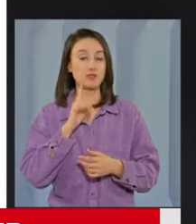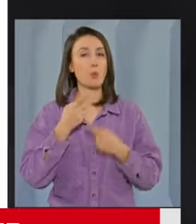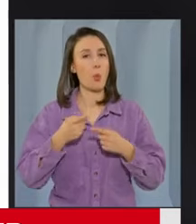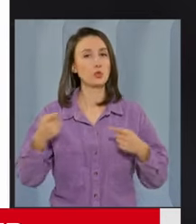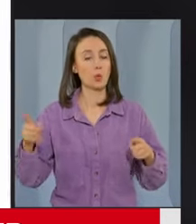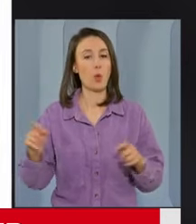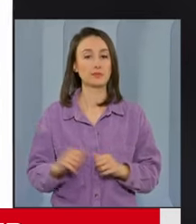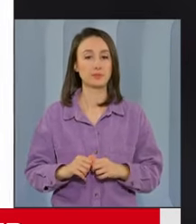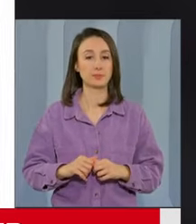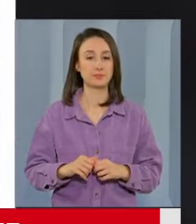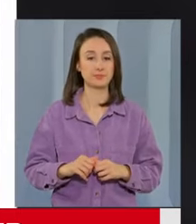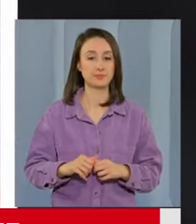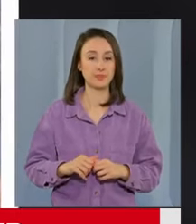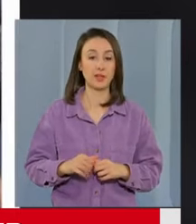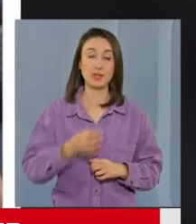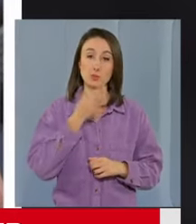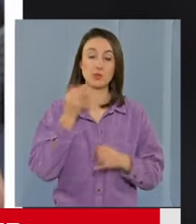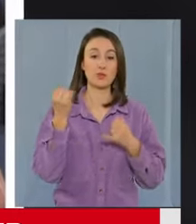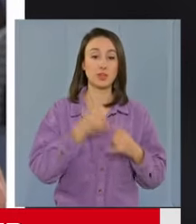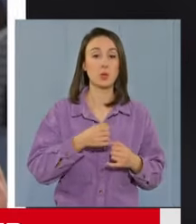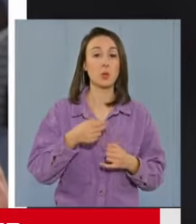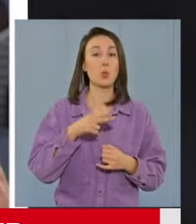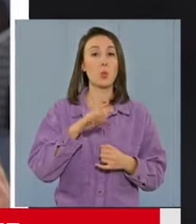continuat și ele să curgă. Reacțiile au venit de la